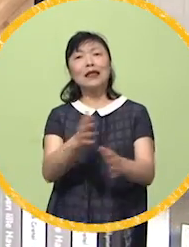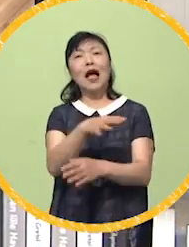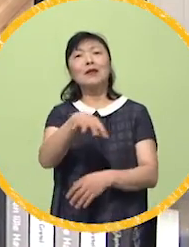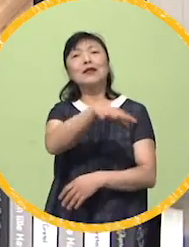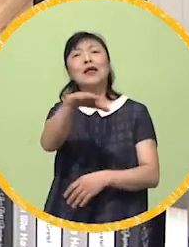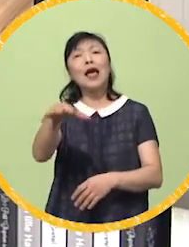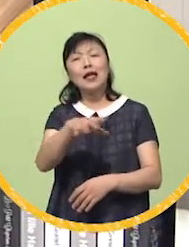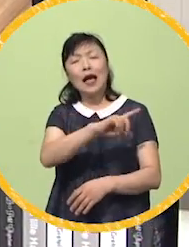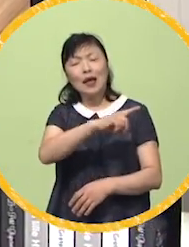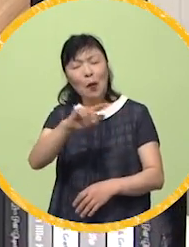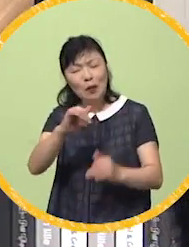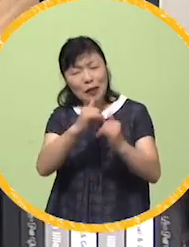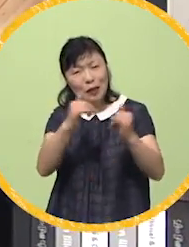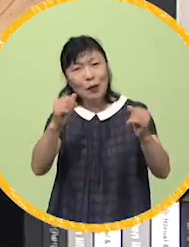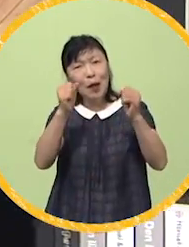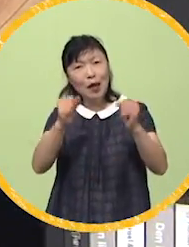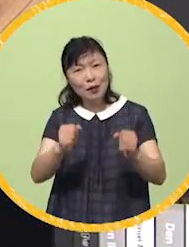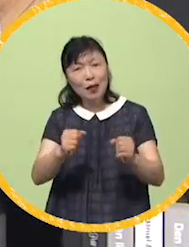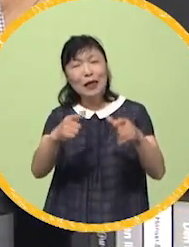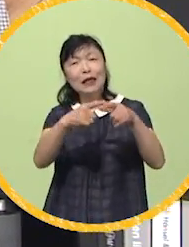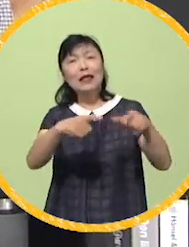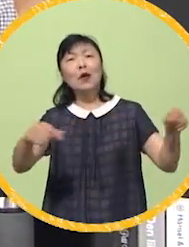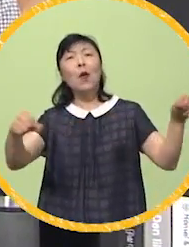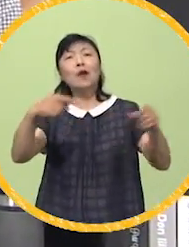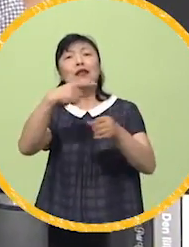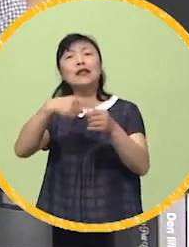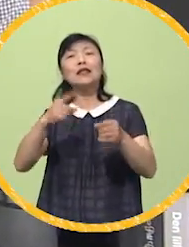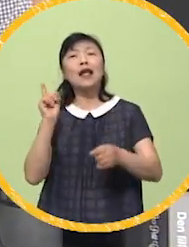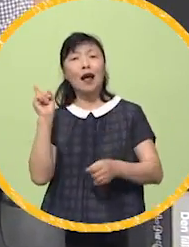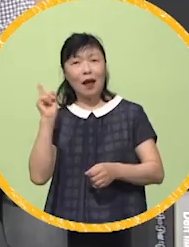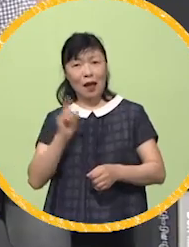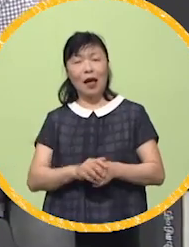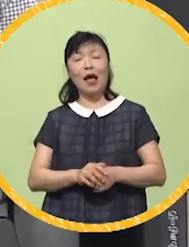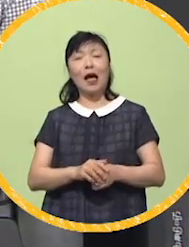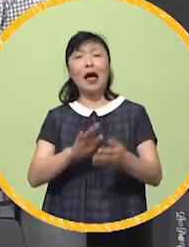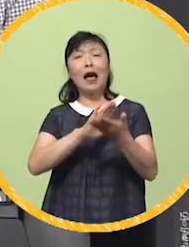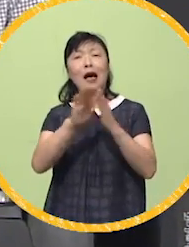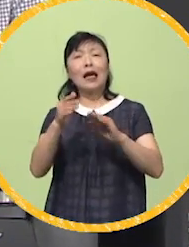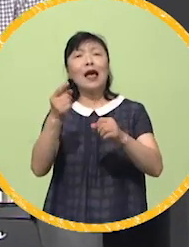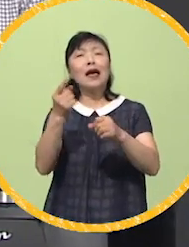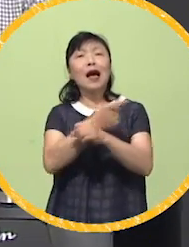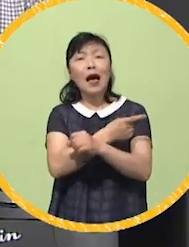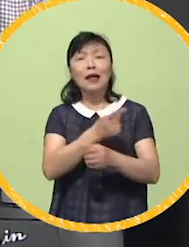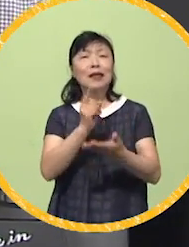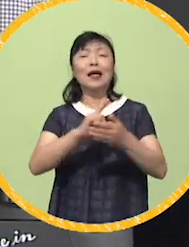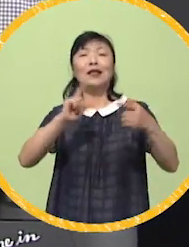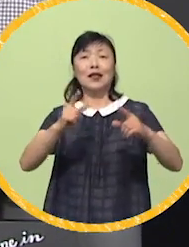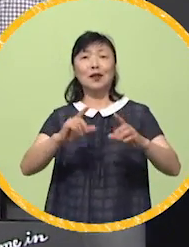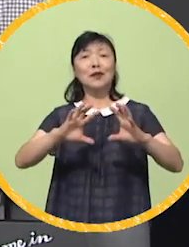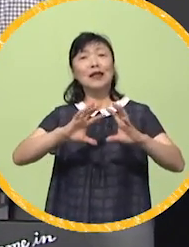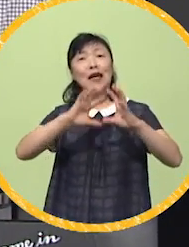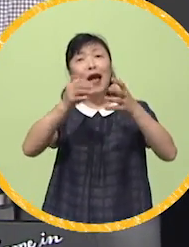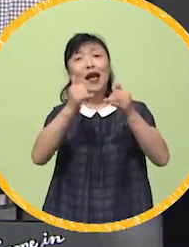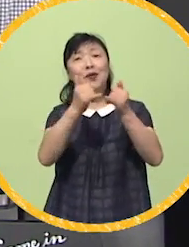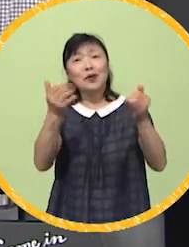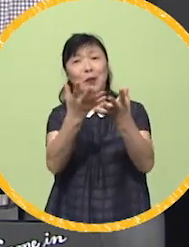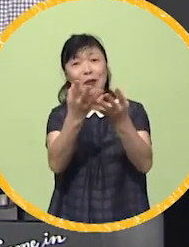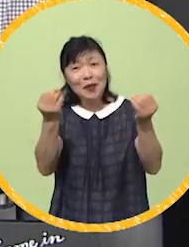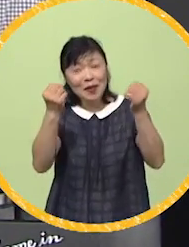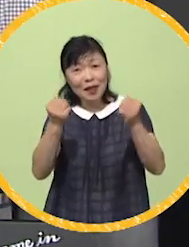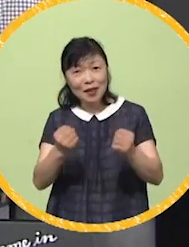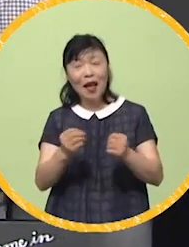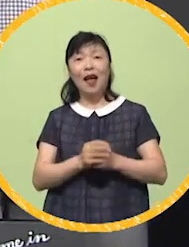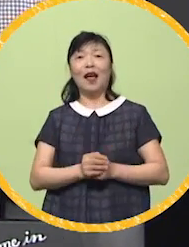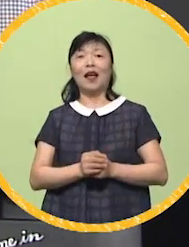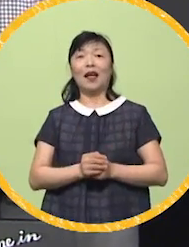ね。 いましたね。海老名日本一のサービスエリアだから、うん、もうあの県外のみならず海外の人も、ね、 すごかったですね。 たくさんいらっしゃいましたけ